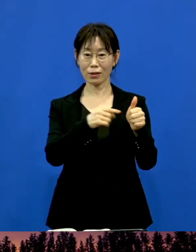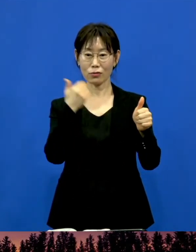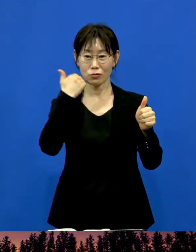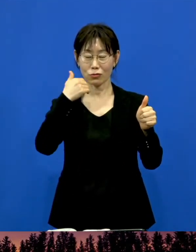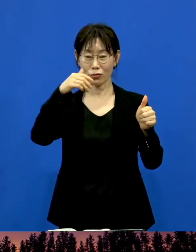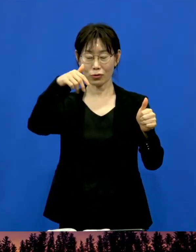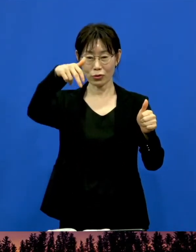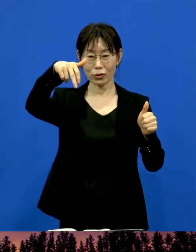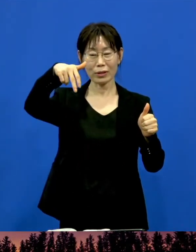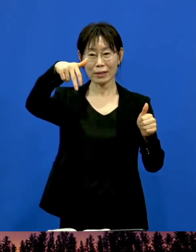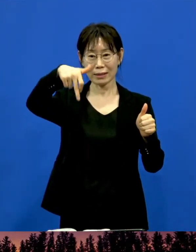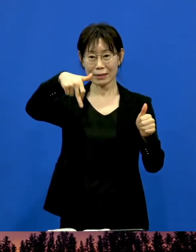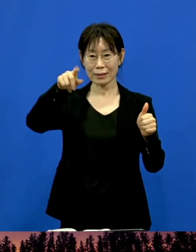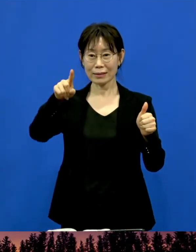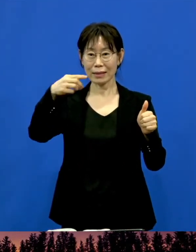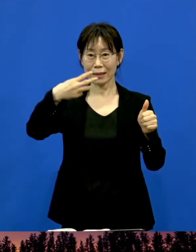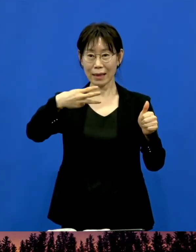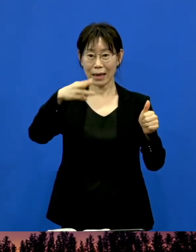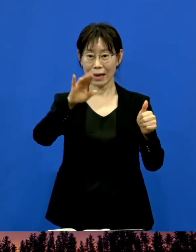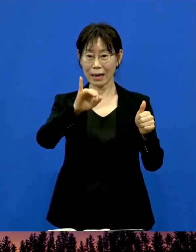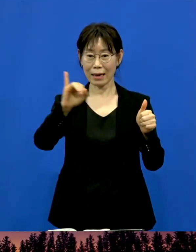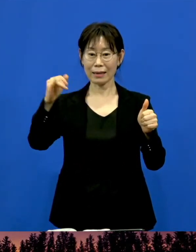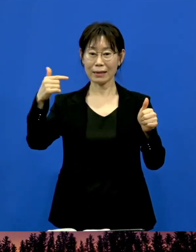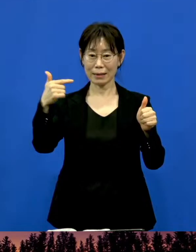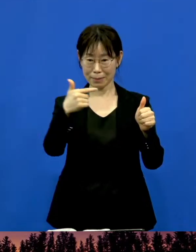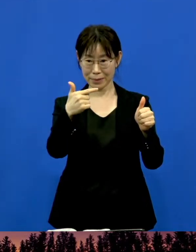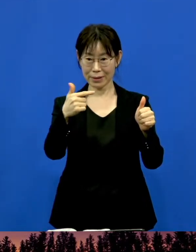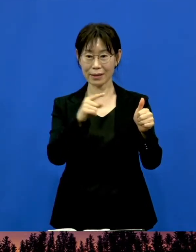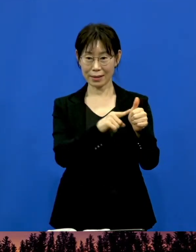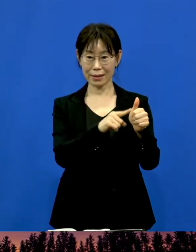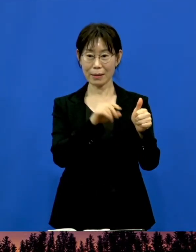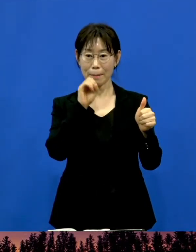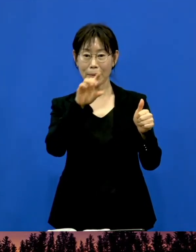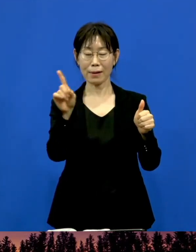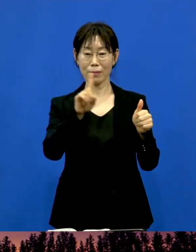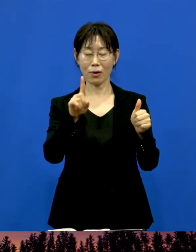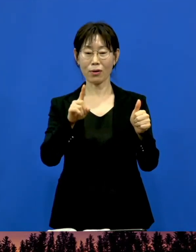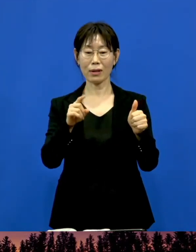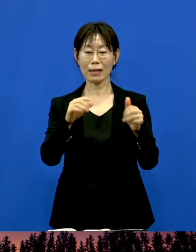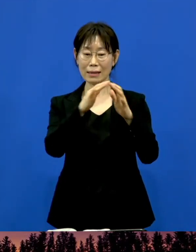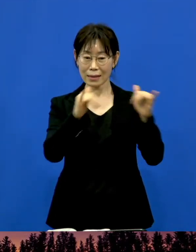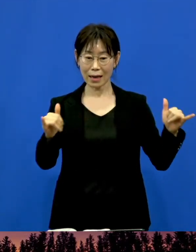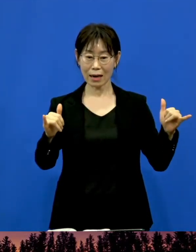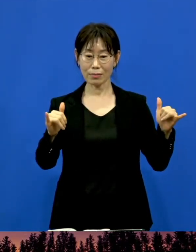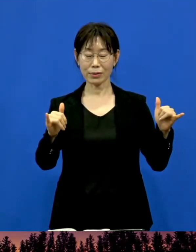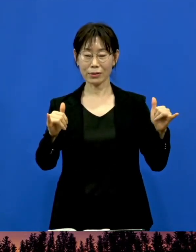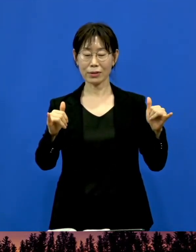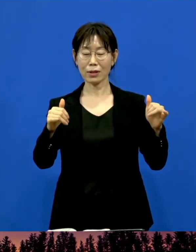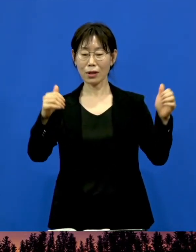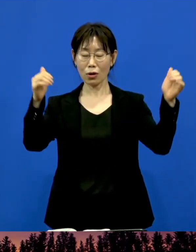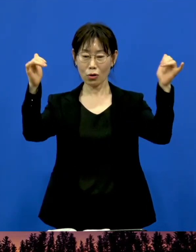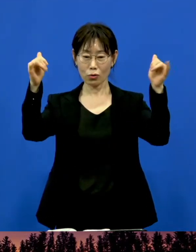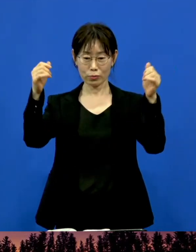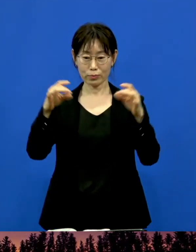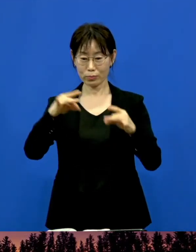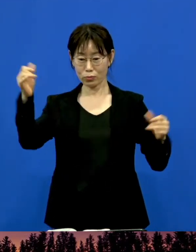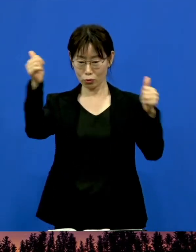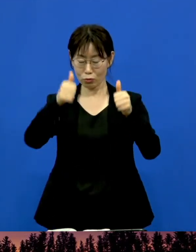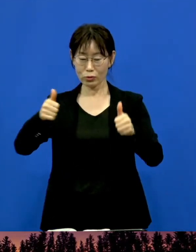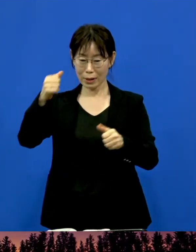얘기인데요. 인간은 우상 제조기다. 그래서 우상 제조기. 우상을 계속 만드는 거예요. 아이돌 우상을 계속